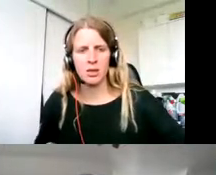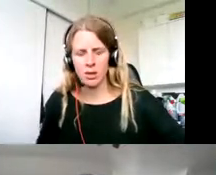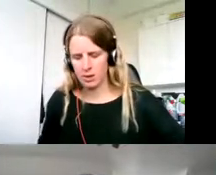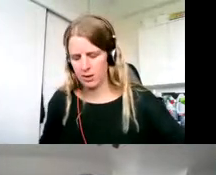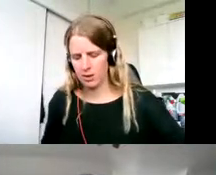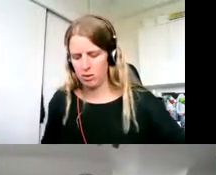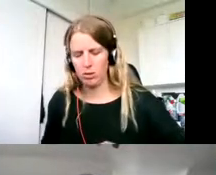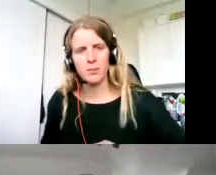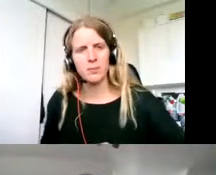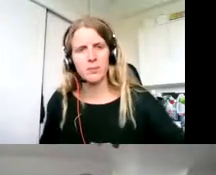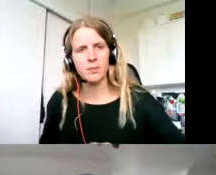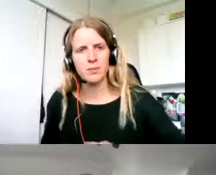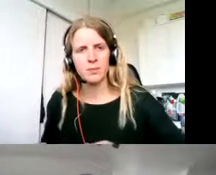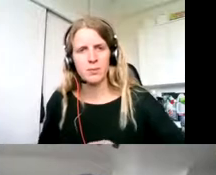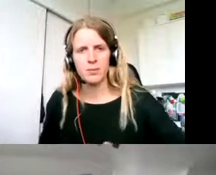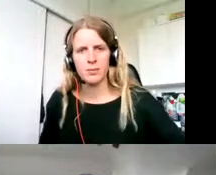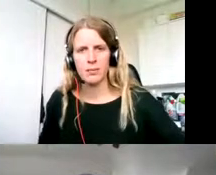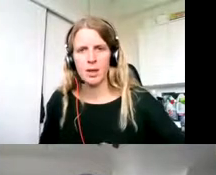zeker gezegd worden.